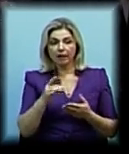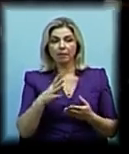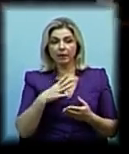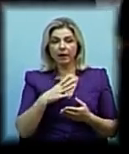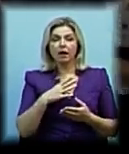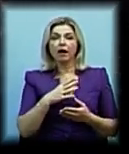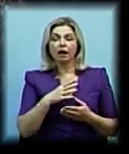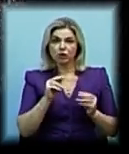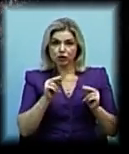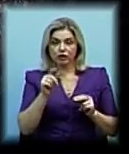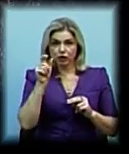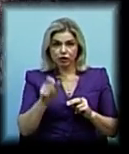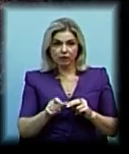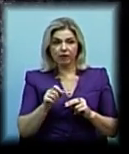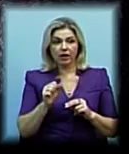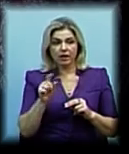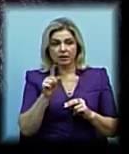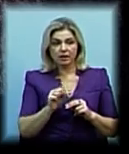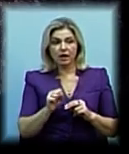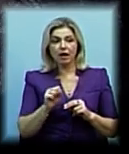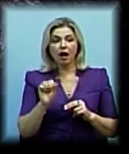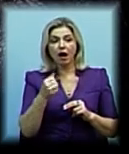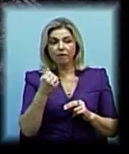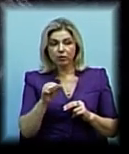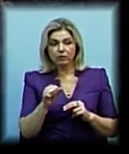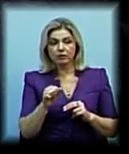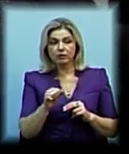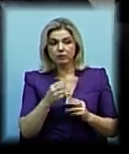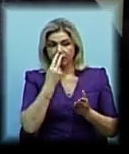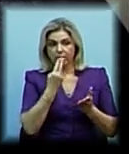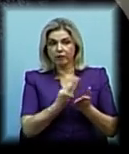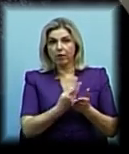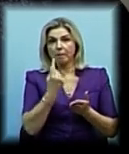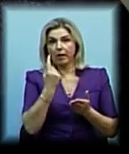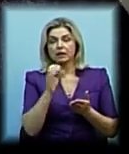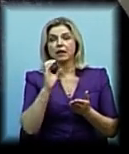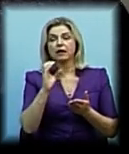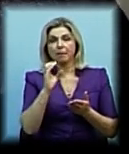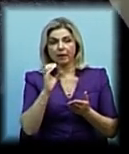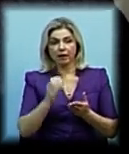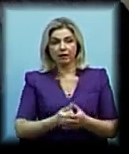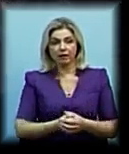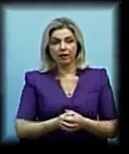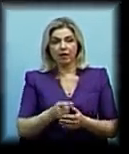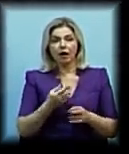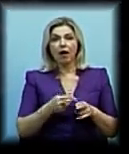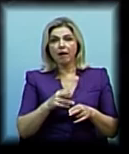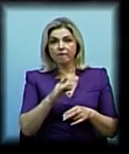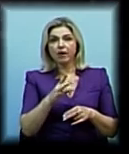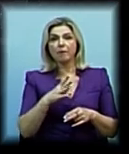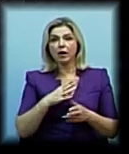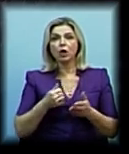було б гроші взяти. А вже за серпень, це вже буде... За серпень, смотрите, 1 сентября ну, я оплатил. Ну, ви ж до цього вже це повинні